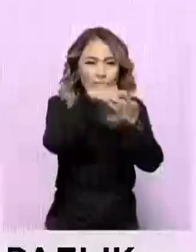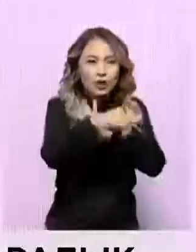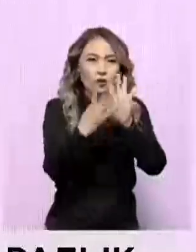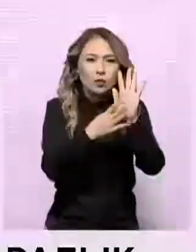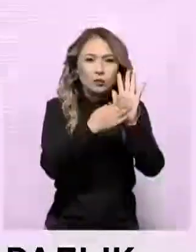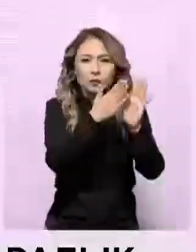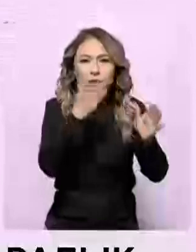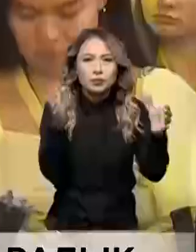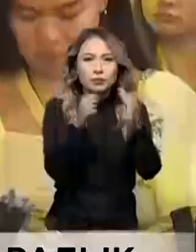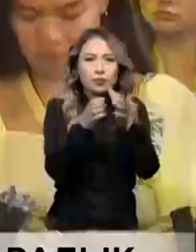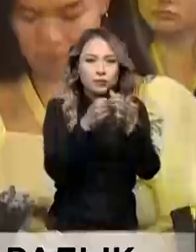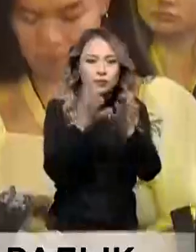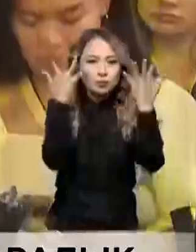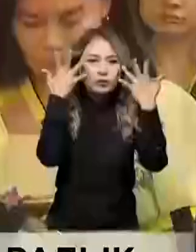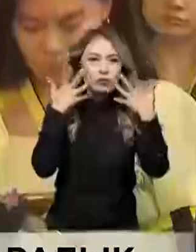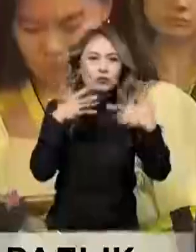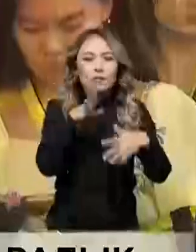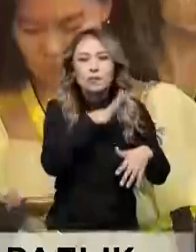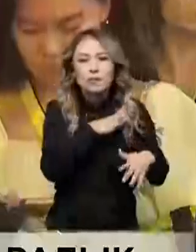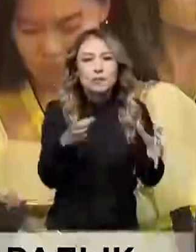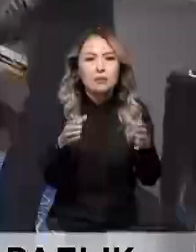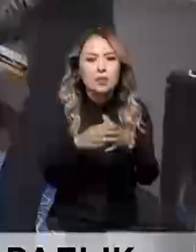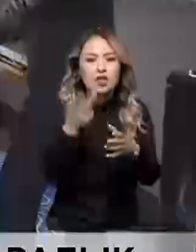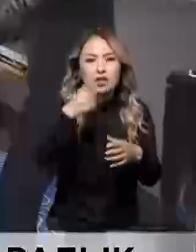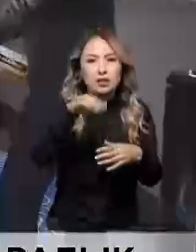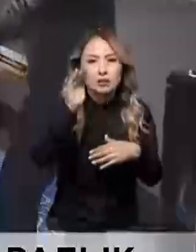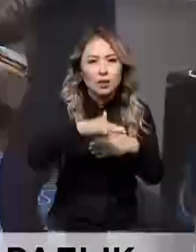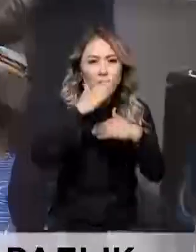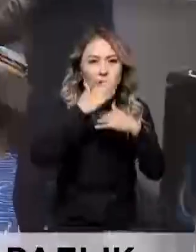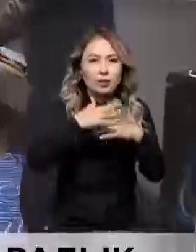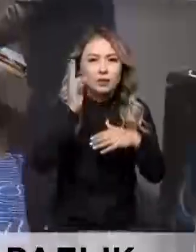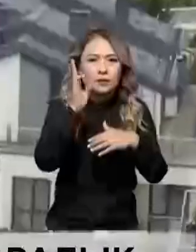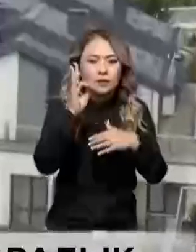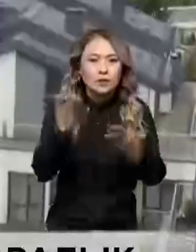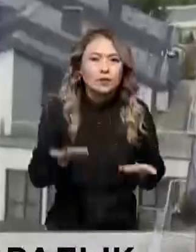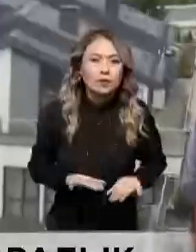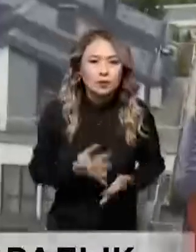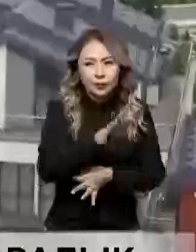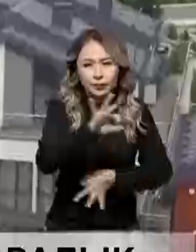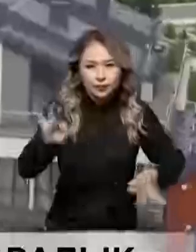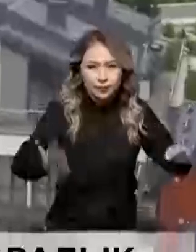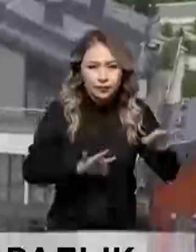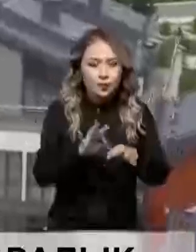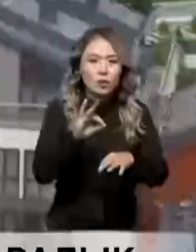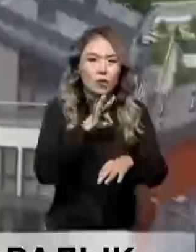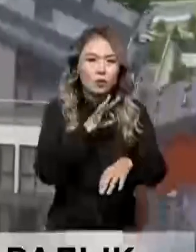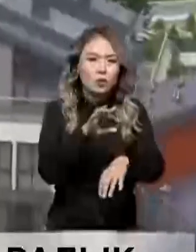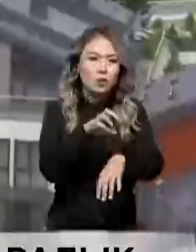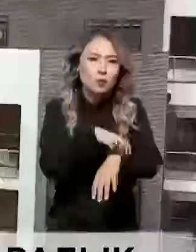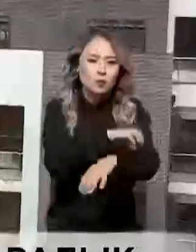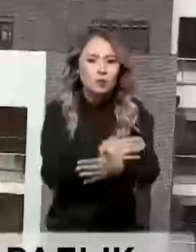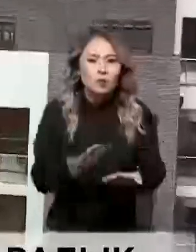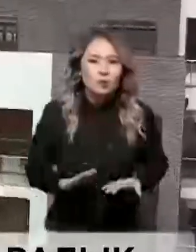аса жобаны жүзеге асырды. Комфорт, бизнес және премиум санатында 20 мыңнан аса пәтер немесе 4 миллион шаршы метрден астам коммерциал және тұрғын үй